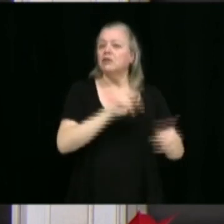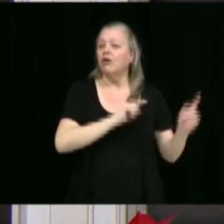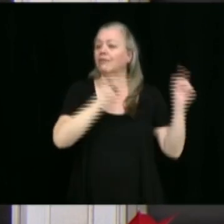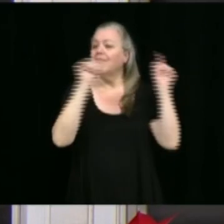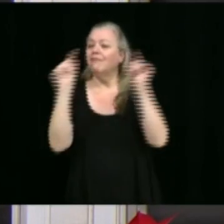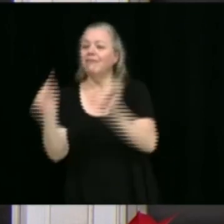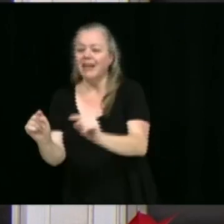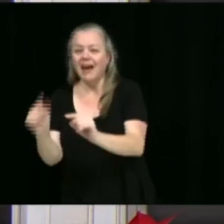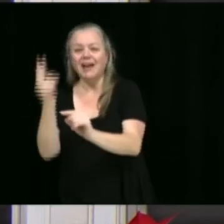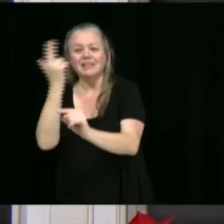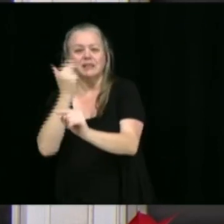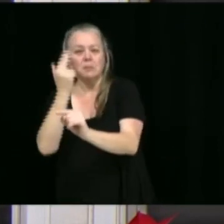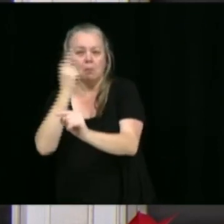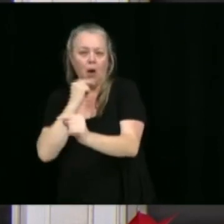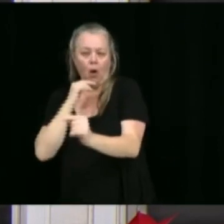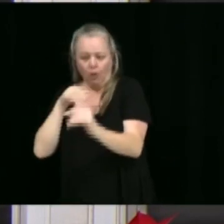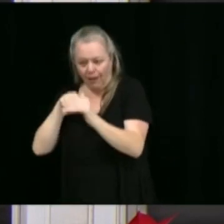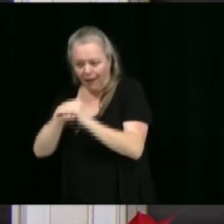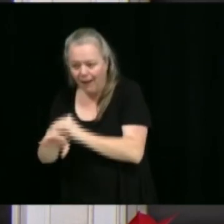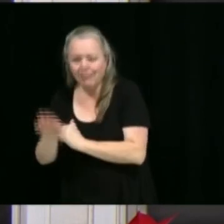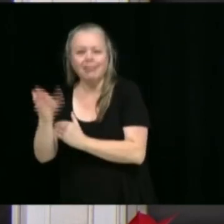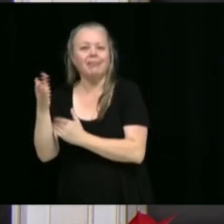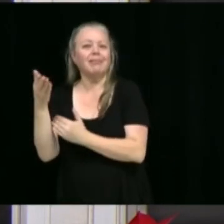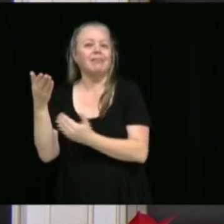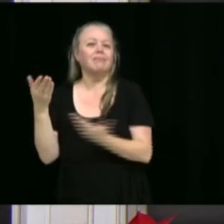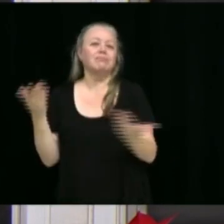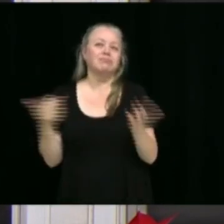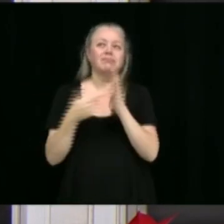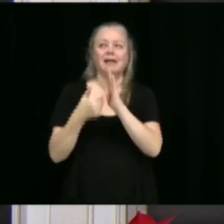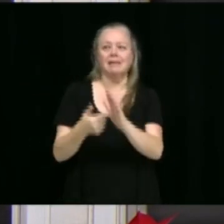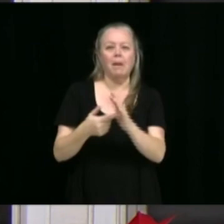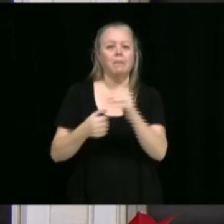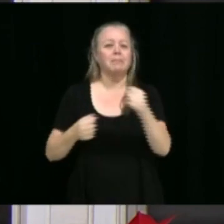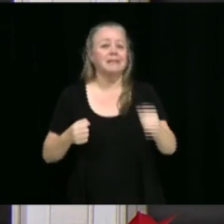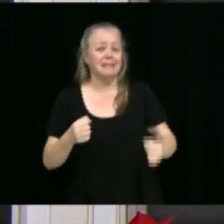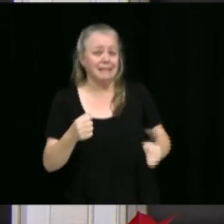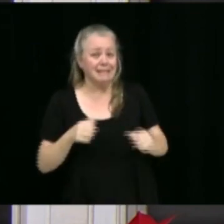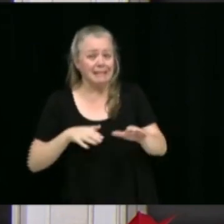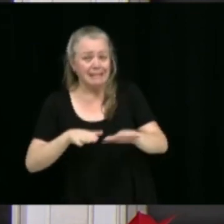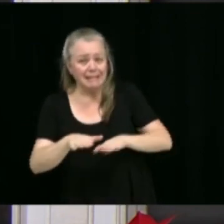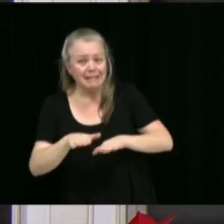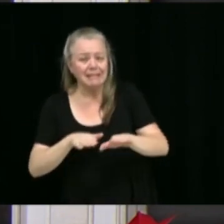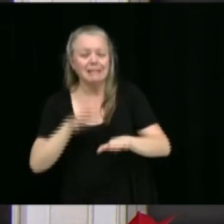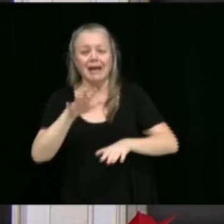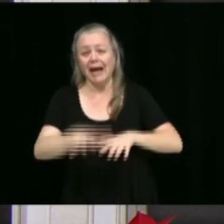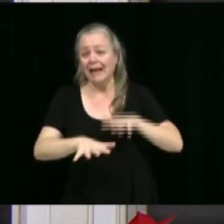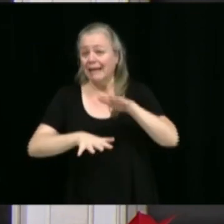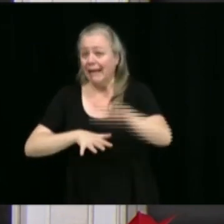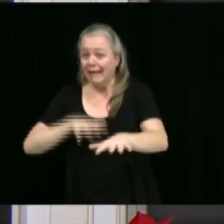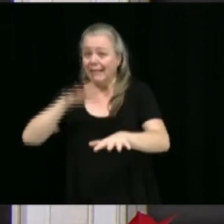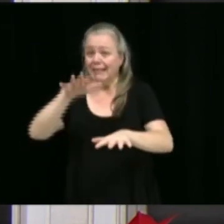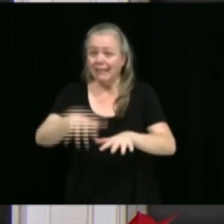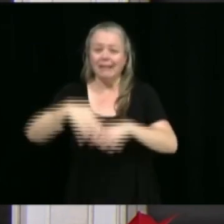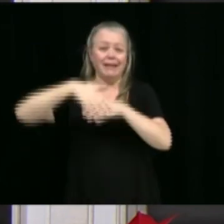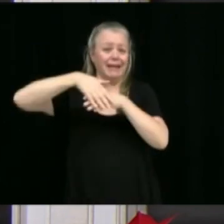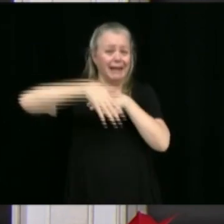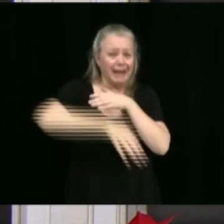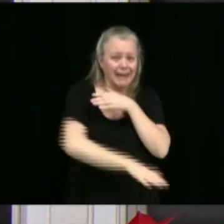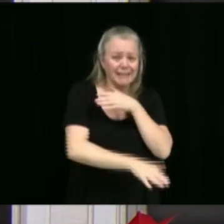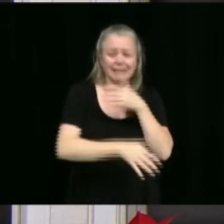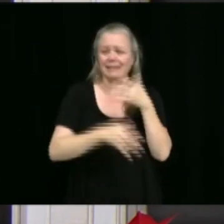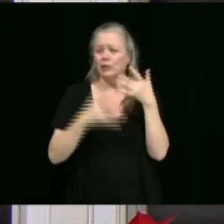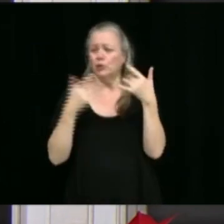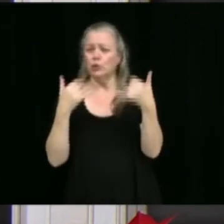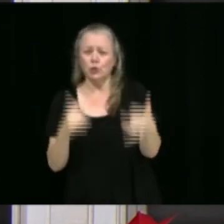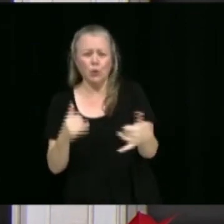la pratique de sport en pratique libre, que ce soit le ski de fond, la raquette, la glissade, comme on le connaît si bien, des